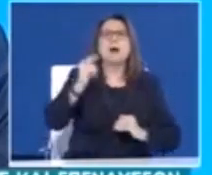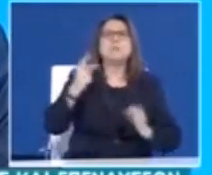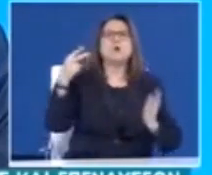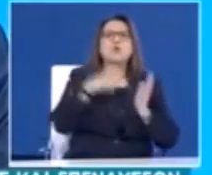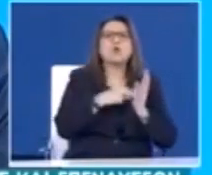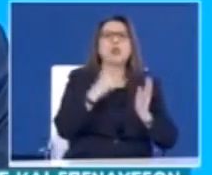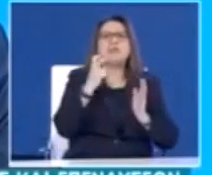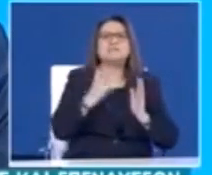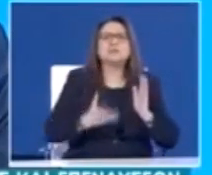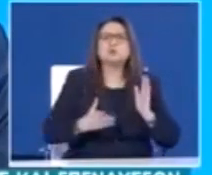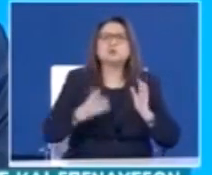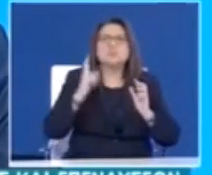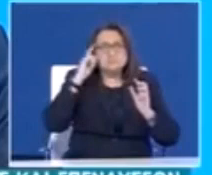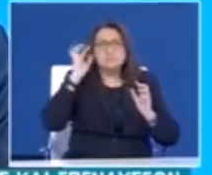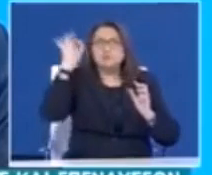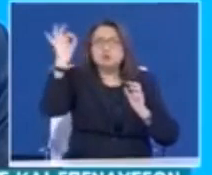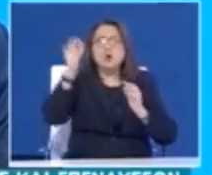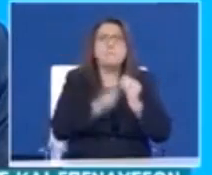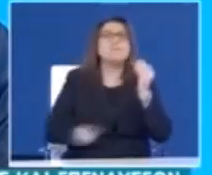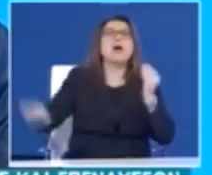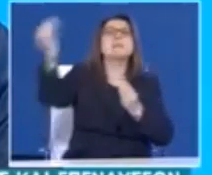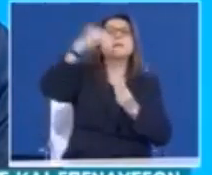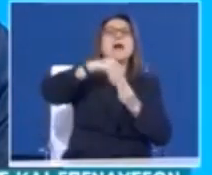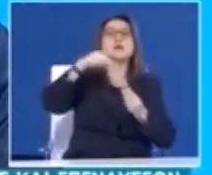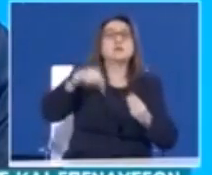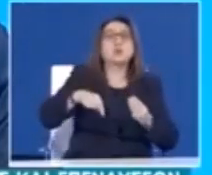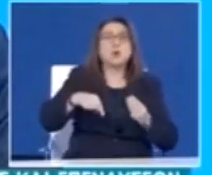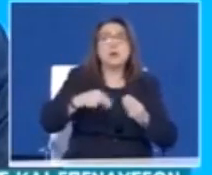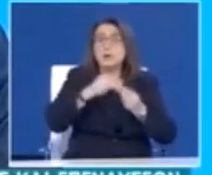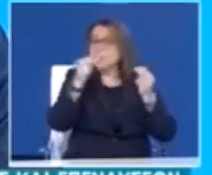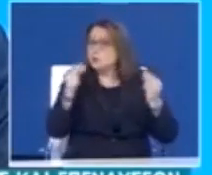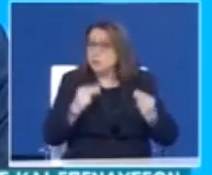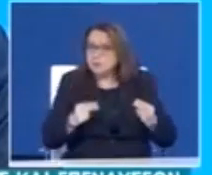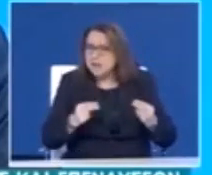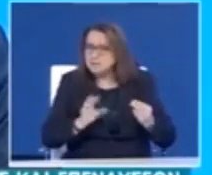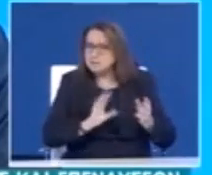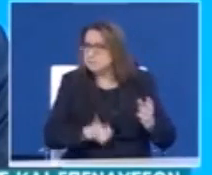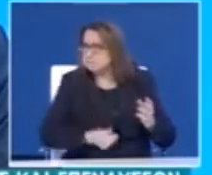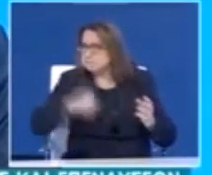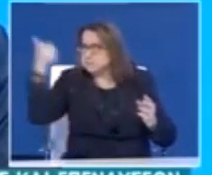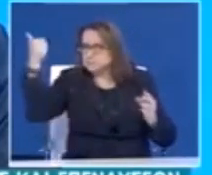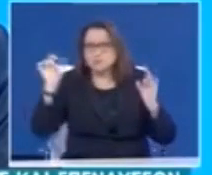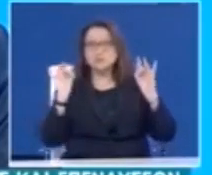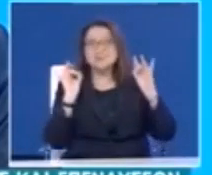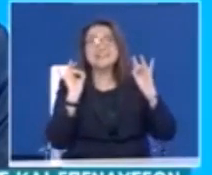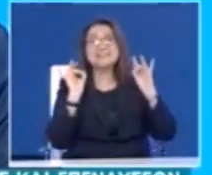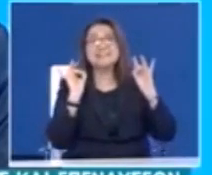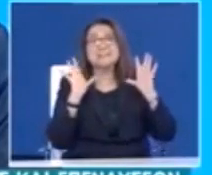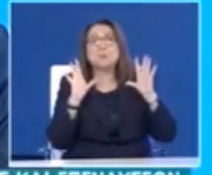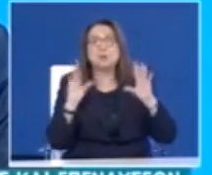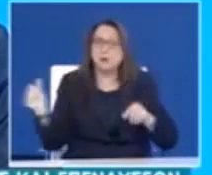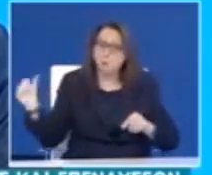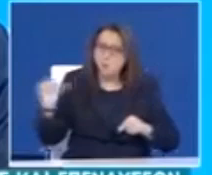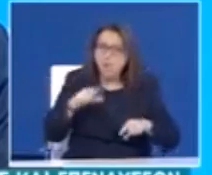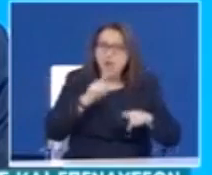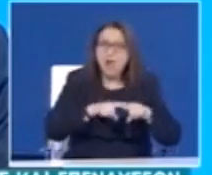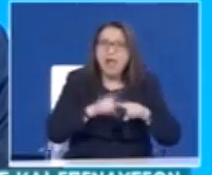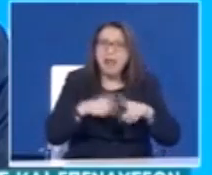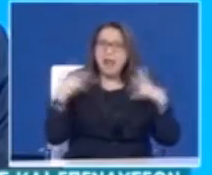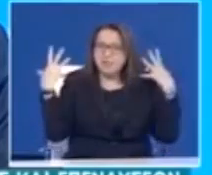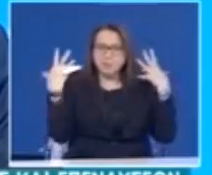έτσι ώστε όχι μόνο δεν πρόκειται να χαθεί ούτε ένα ευρώ, αλλά αντίθετα πολλά έργα θα περάσουν στο επόμενο ΕΣΠΑ, έτσι να